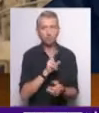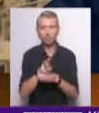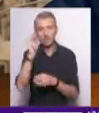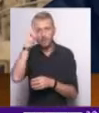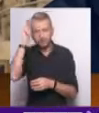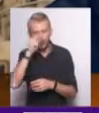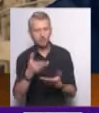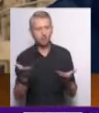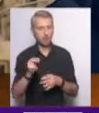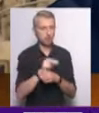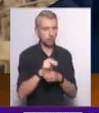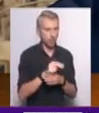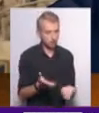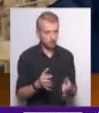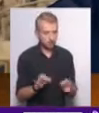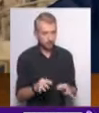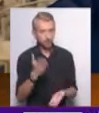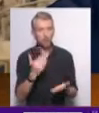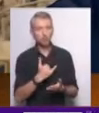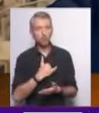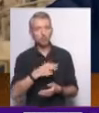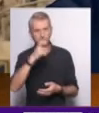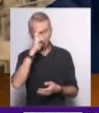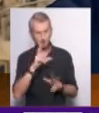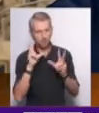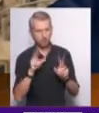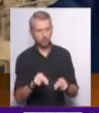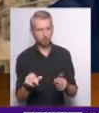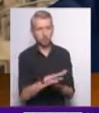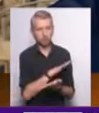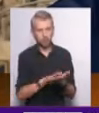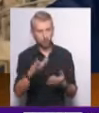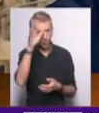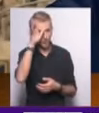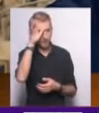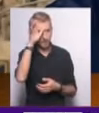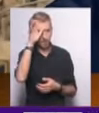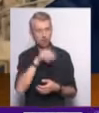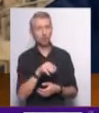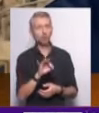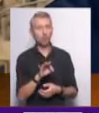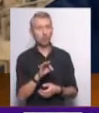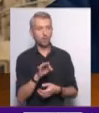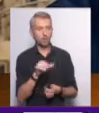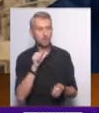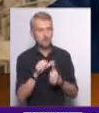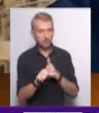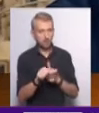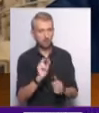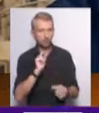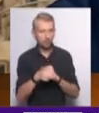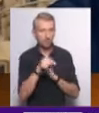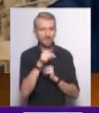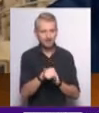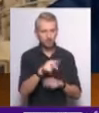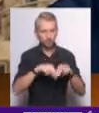навчатися, десь лікуватися. І якщо у нас державою гарантовано безкоштовна освіта, то саме через це